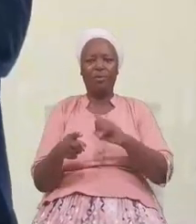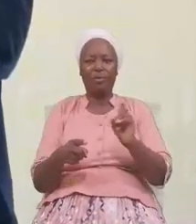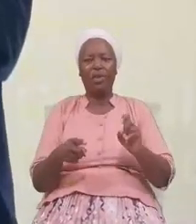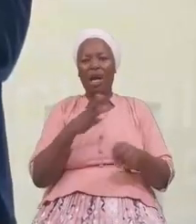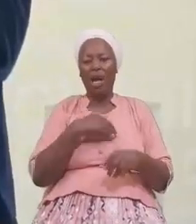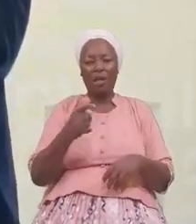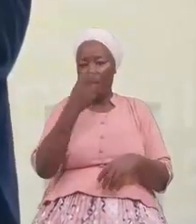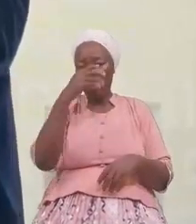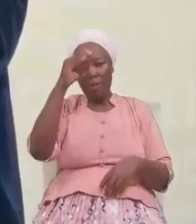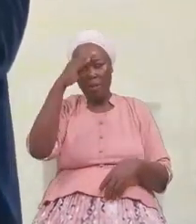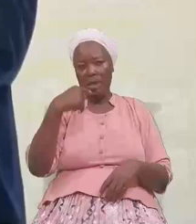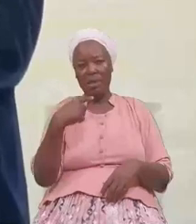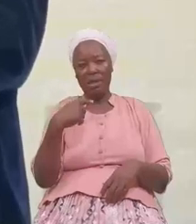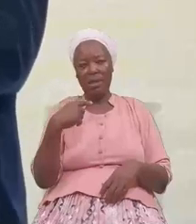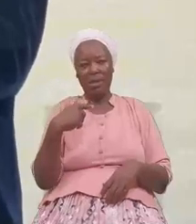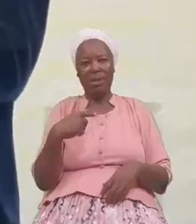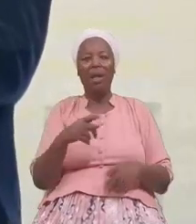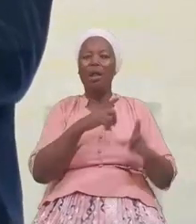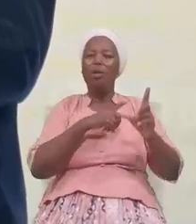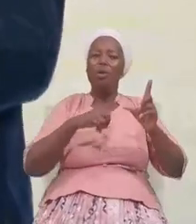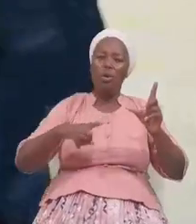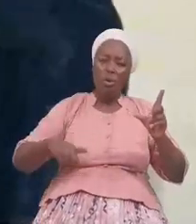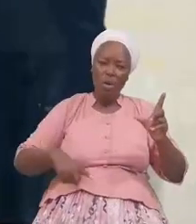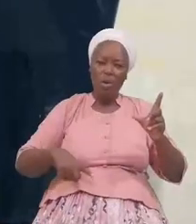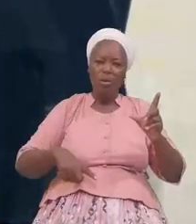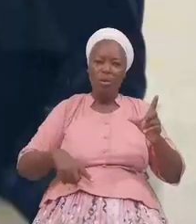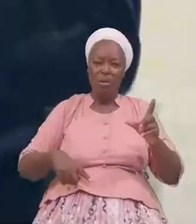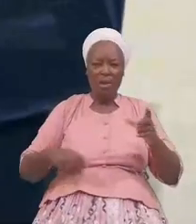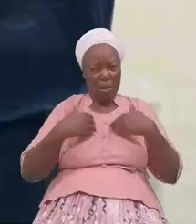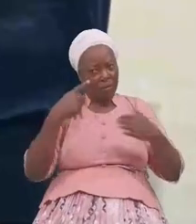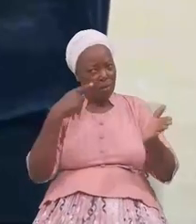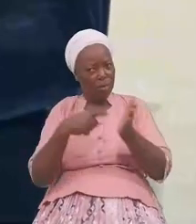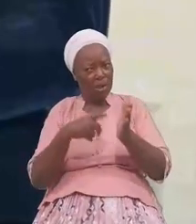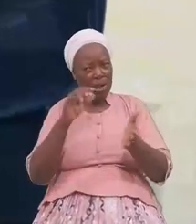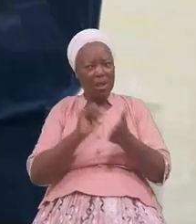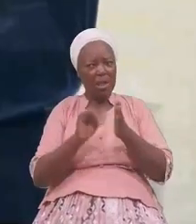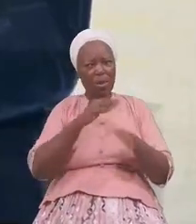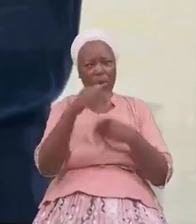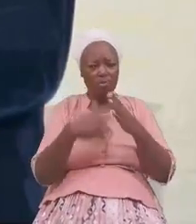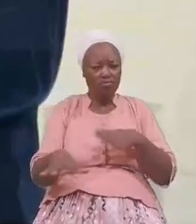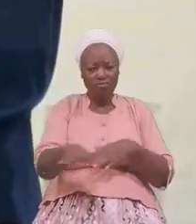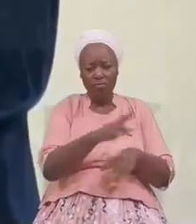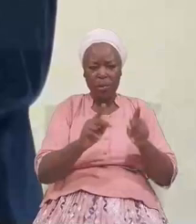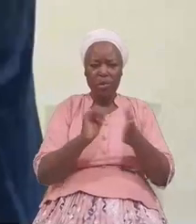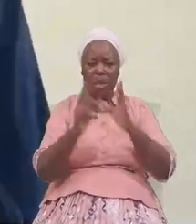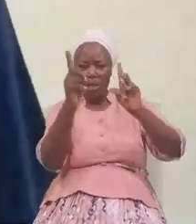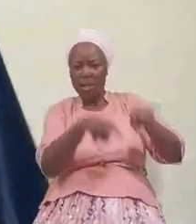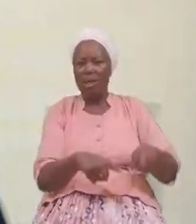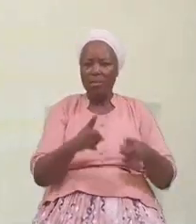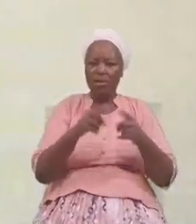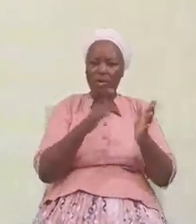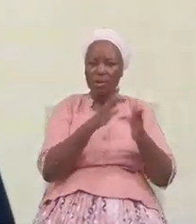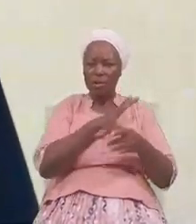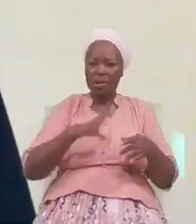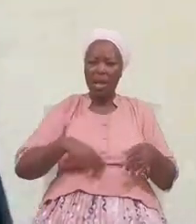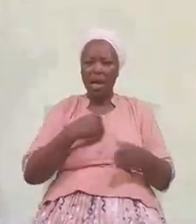L'aveugle répondit, Rabouni. Et que vous remarquez, ces gens-là qui sont venus et qui voulaient